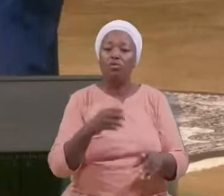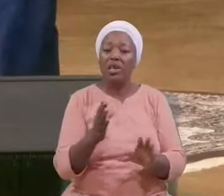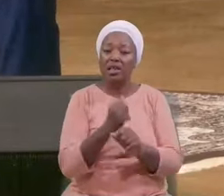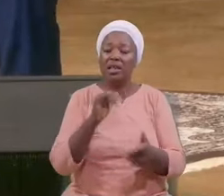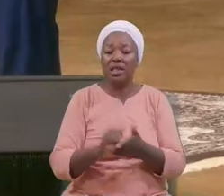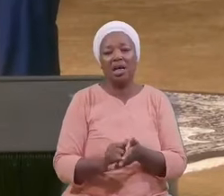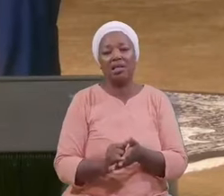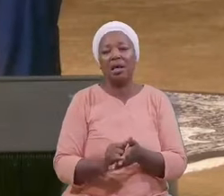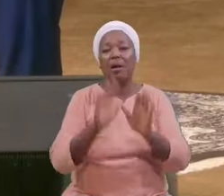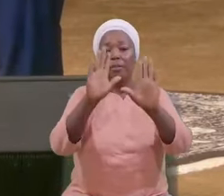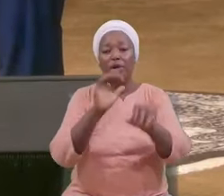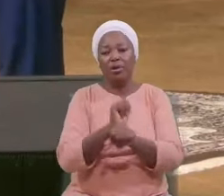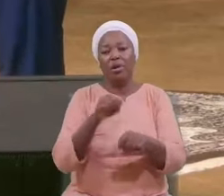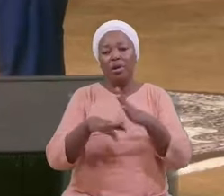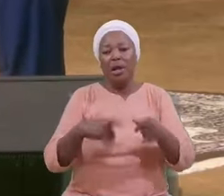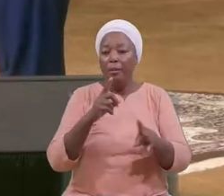soir,